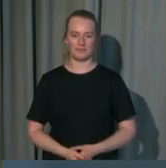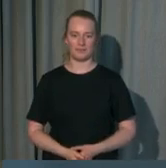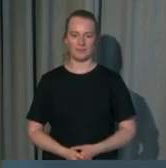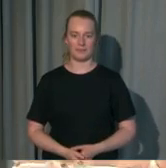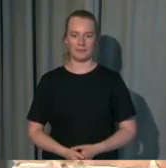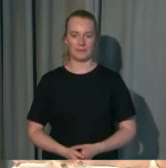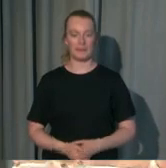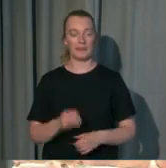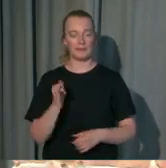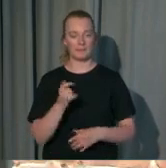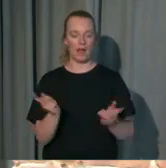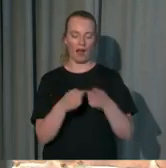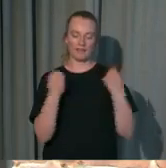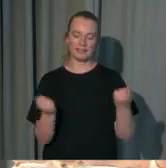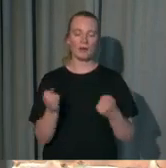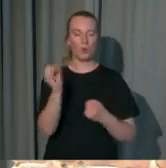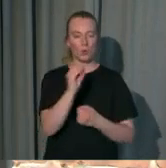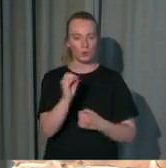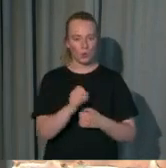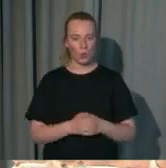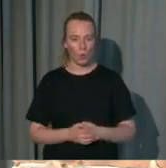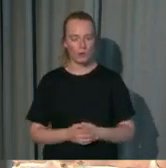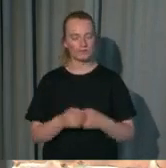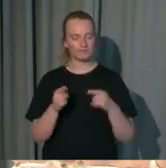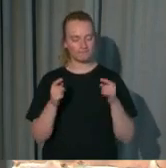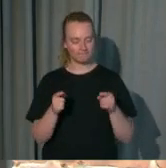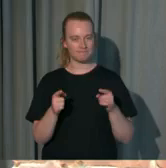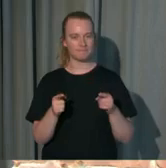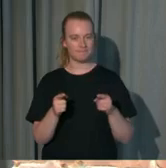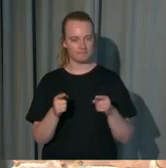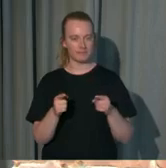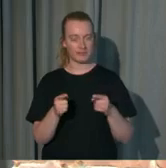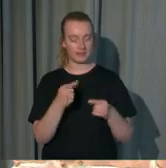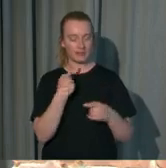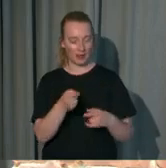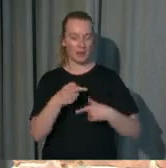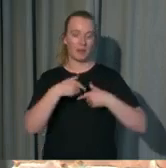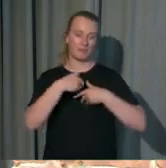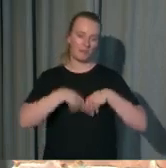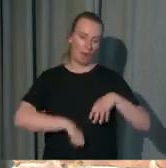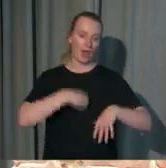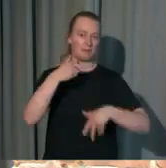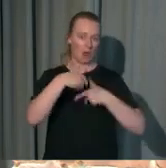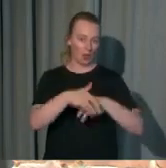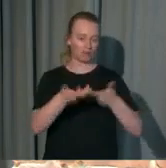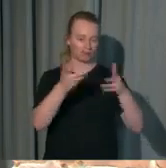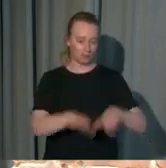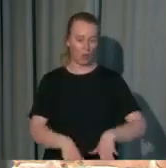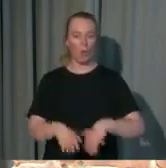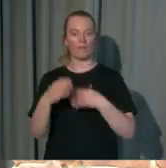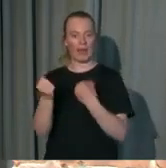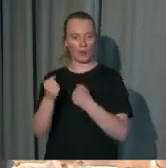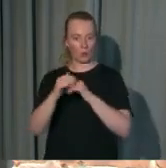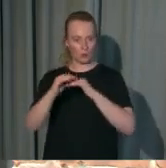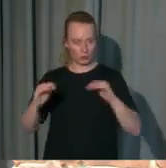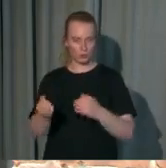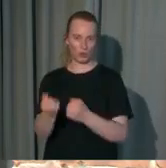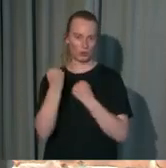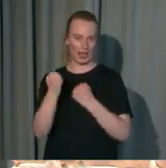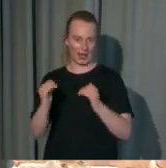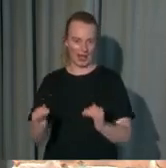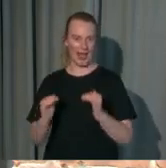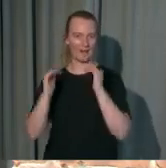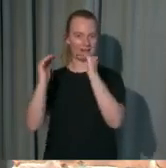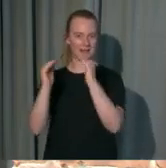Emilie Rydning fra Avisa Oslo. Vi har snakket en del om at Pride-paraden ble avlyst, også at terrortrusselnivået er hevet. Samtidig så går